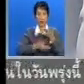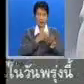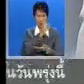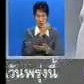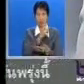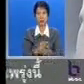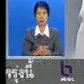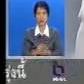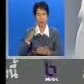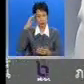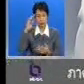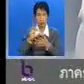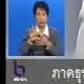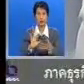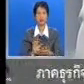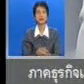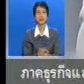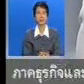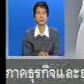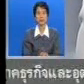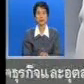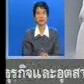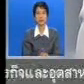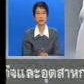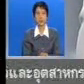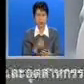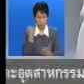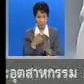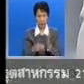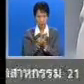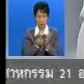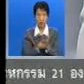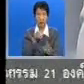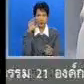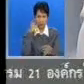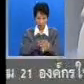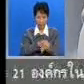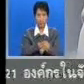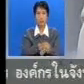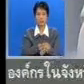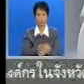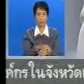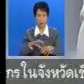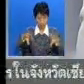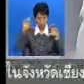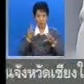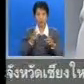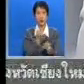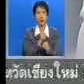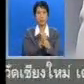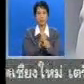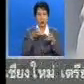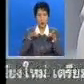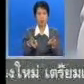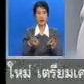นมาตรการตรวจจับสินค้าละเมิดลิขสิทธิ์และเห็นว่าการปราบปรามสิ่งผิดกฎหมายเป็นเรื่องที่รัฐบาลต้องดำเนินการปราบปรามส่วนวิธีการ